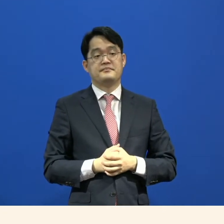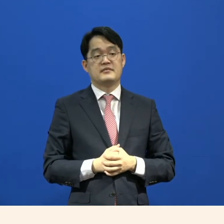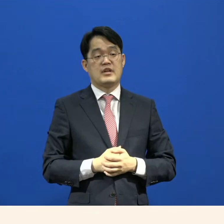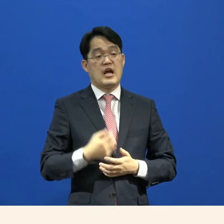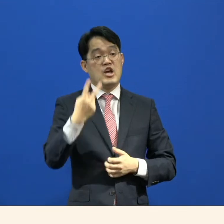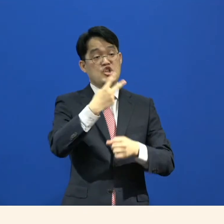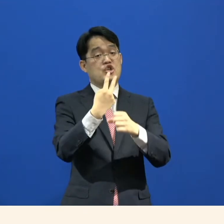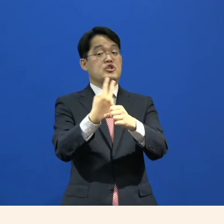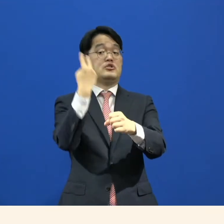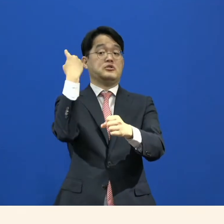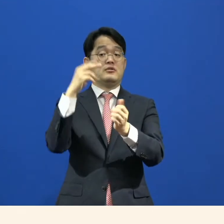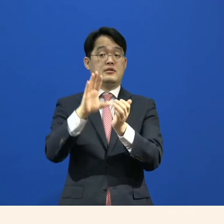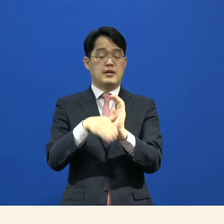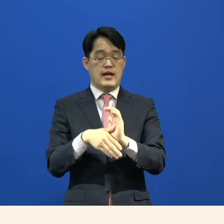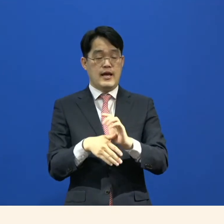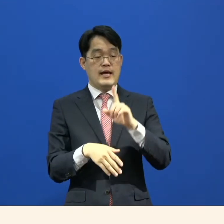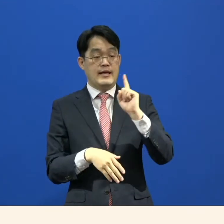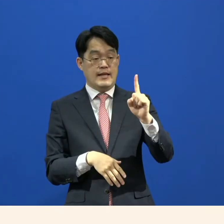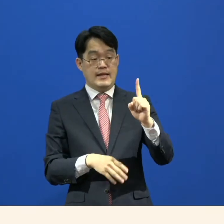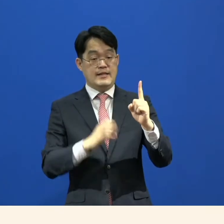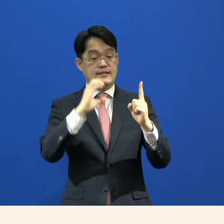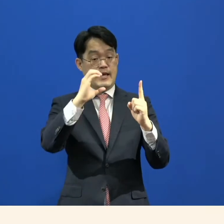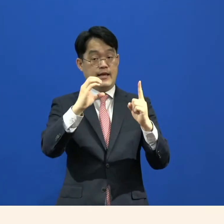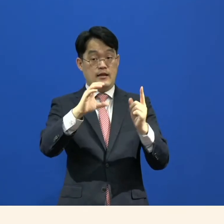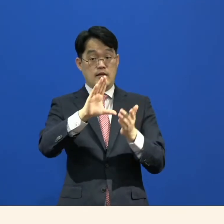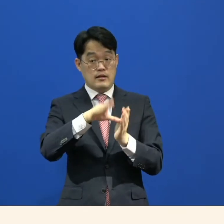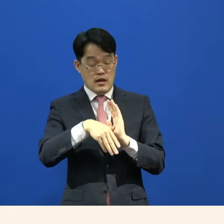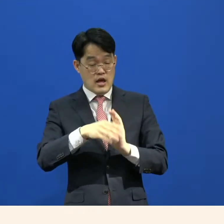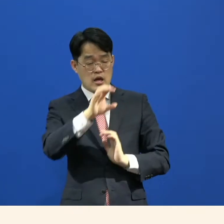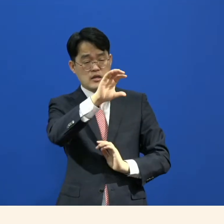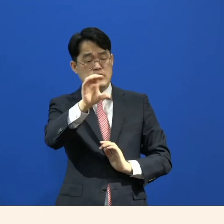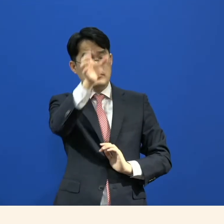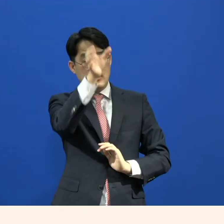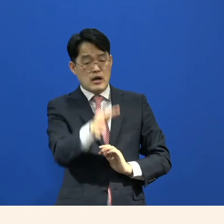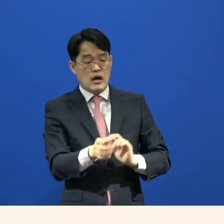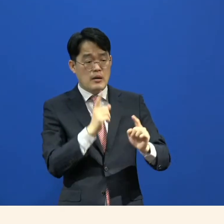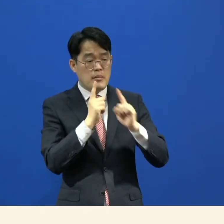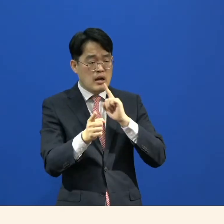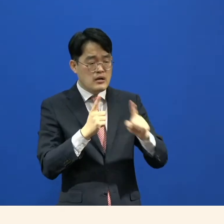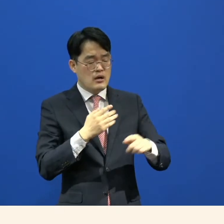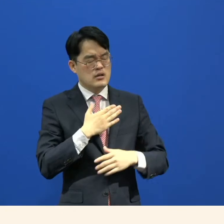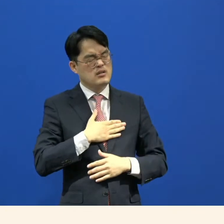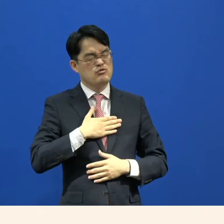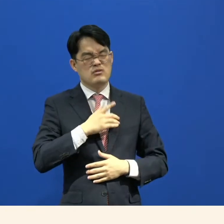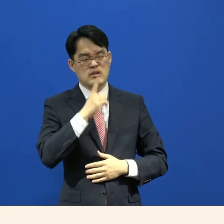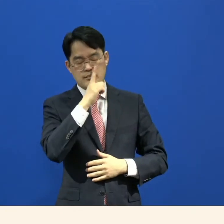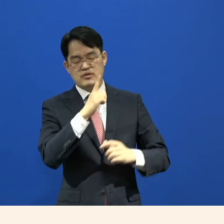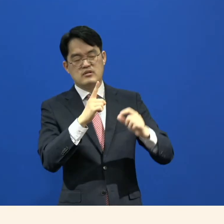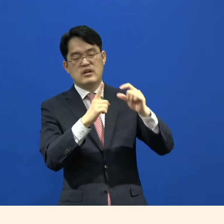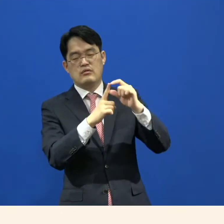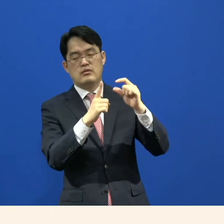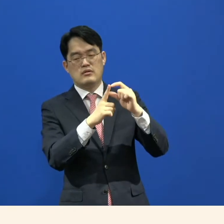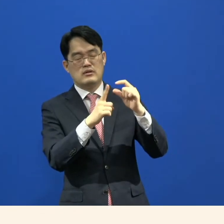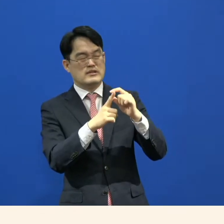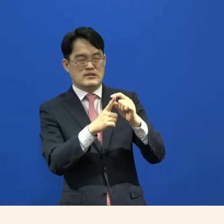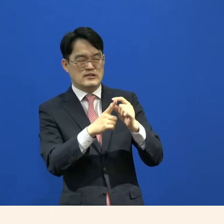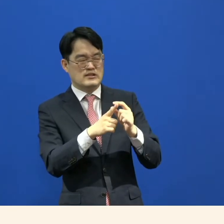2000년 전에 1세기의 십자가라는 말은 기분 나쁜 겁니다. 공포스러운 겁니다. 그냥 혐오스러운